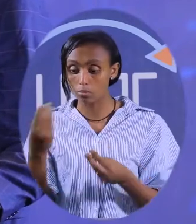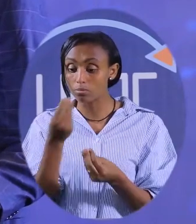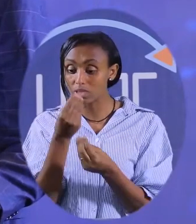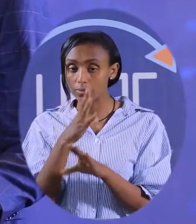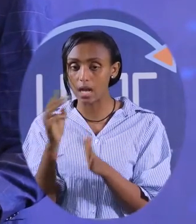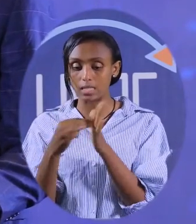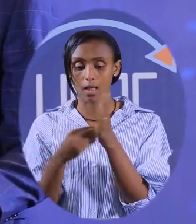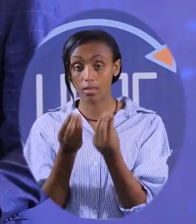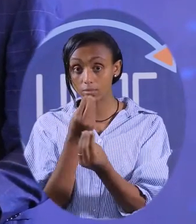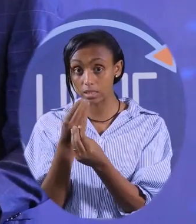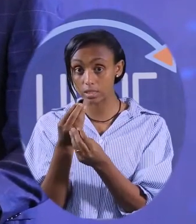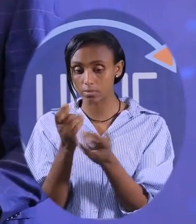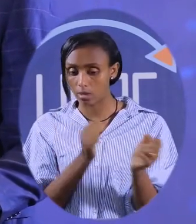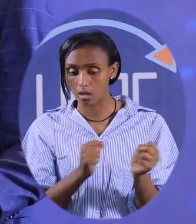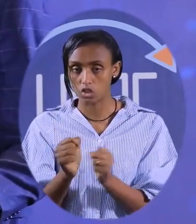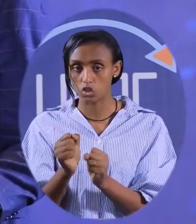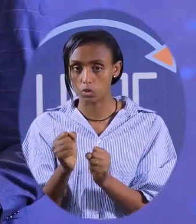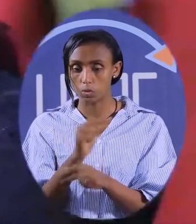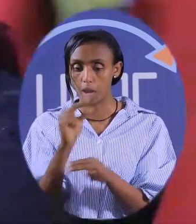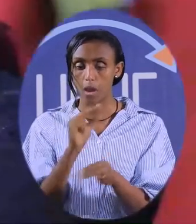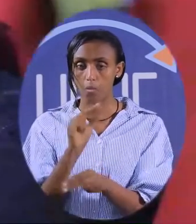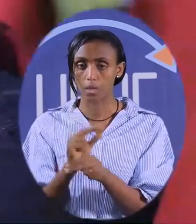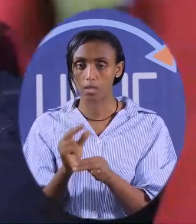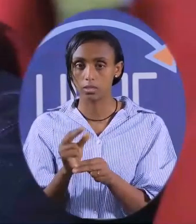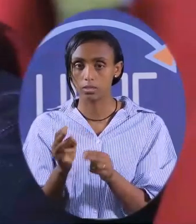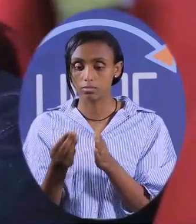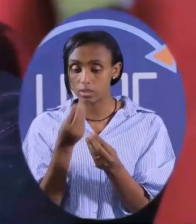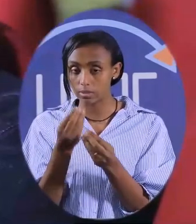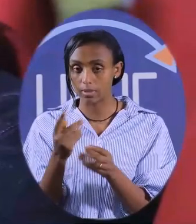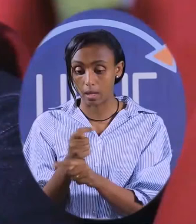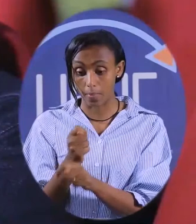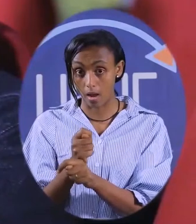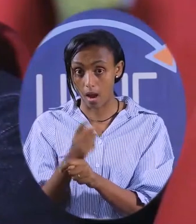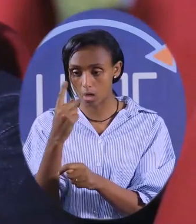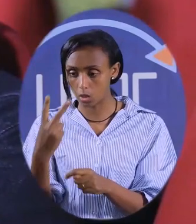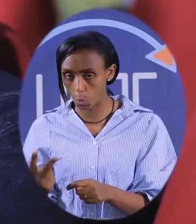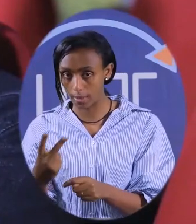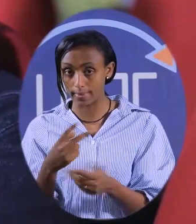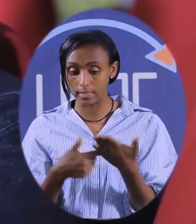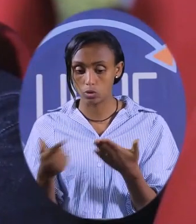ምግብ ስትራቴጂ፣ የብሔራዊ ሥርዓተ ምግብ ፕሮግራም 1 እና 2